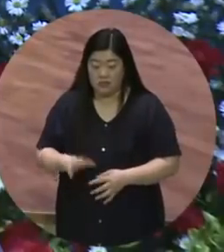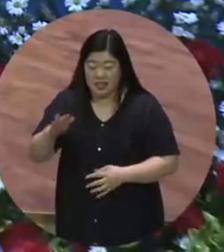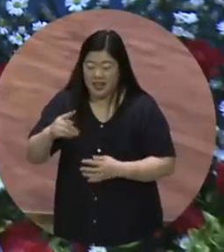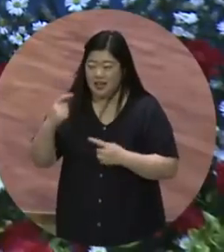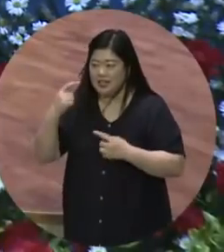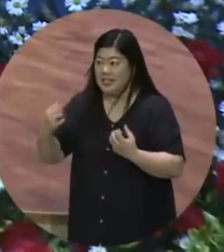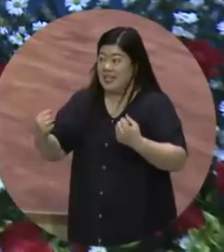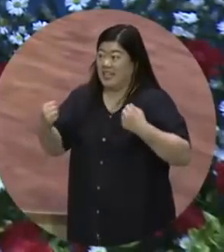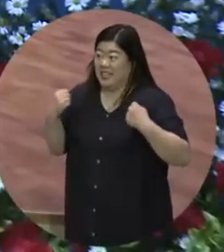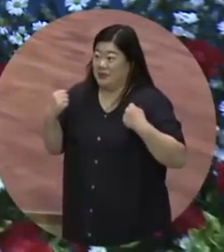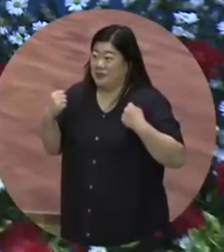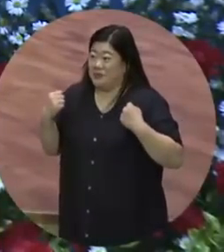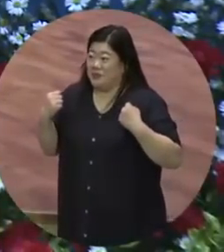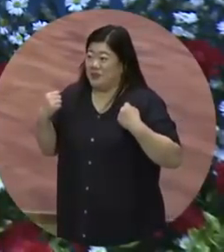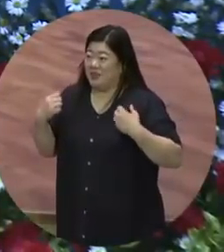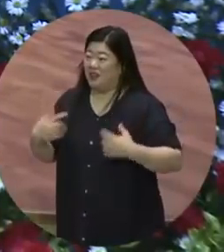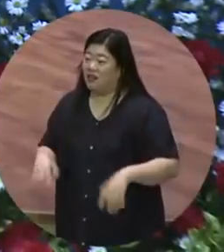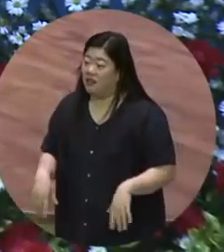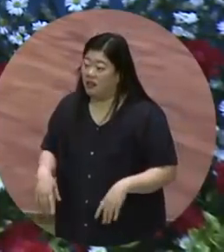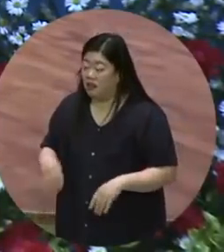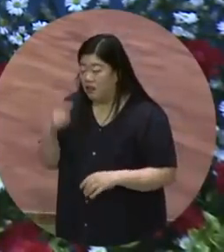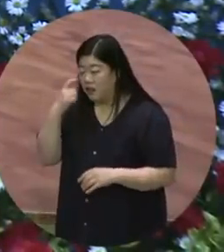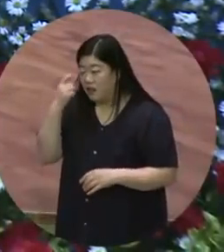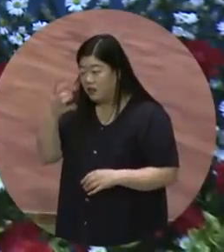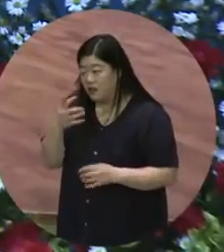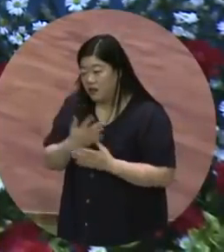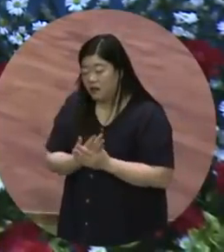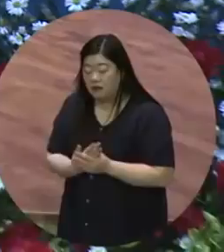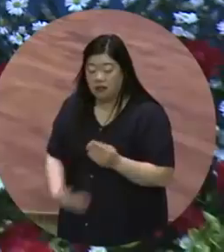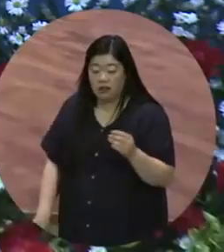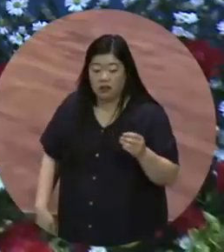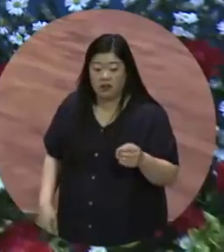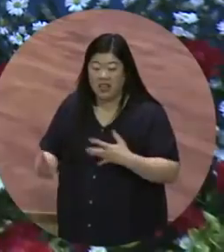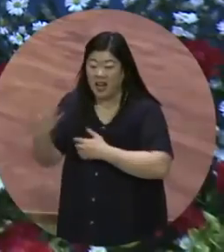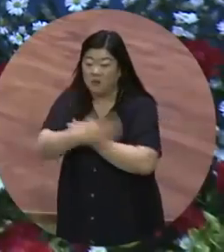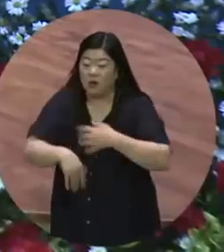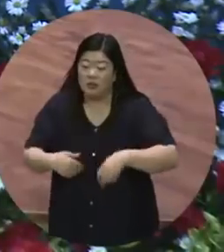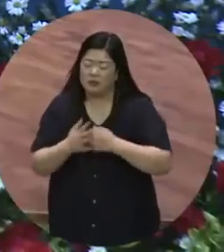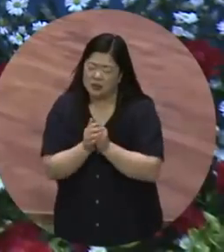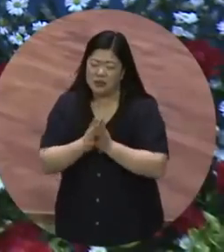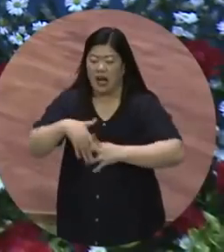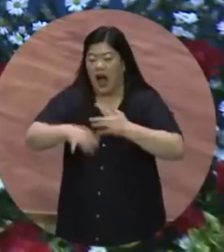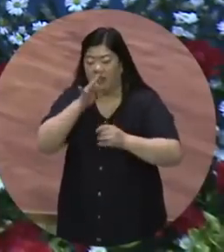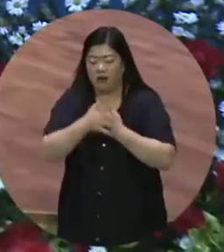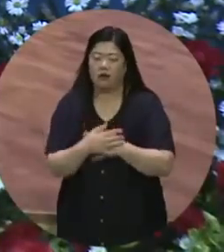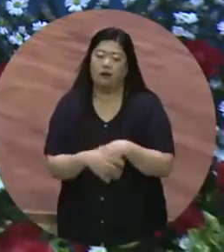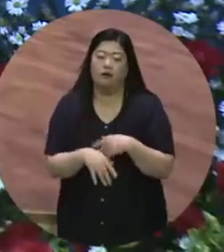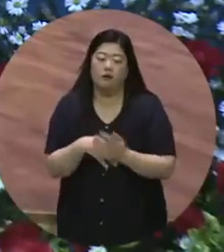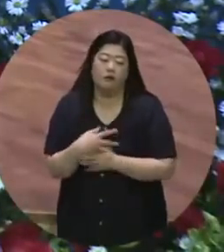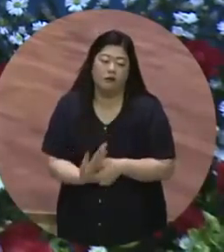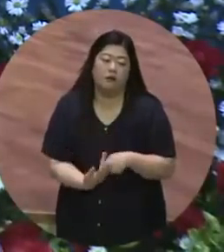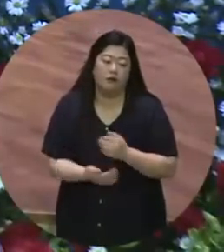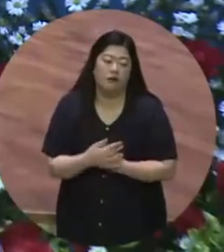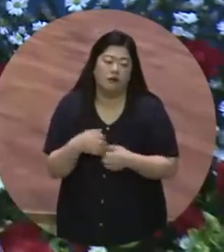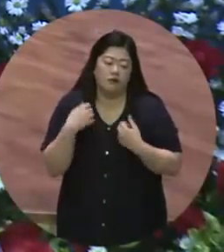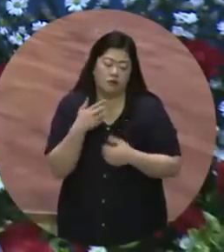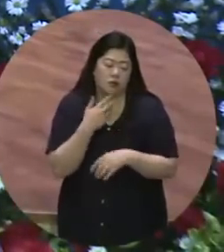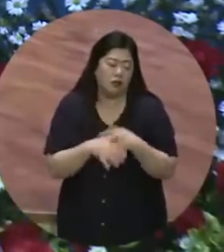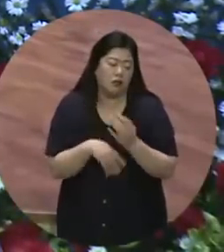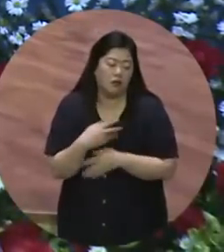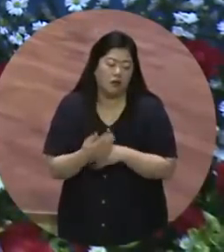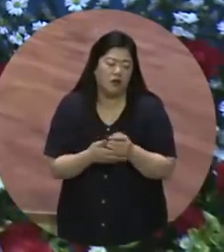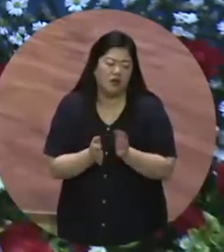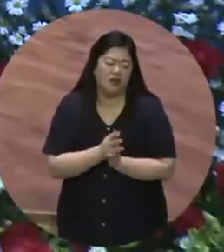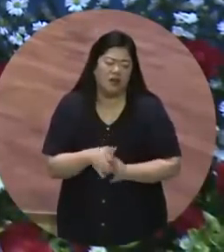영역이 안 돼요. 몸이 피곤하면요. 무슨 기도가 되고 몸이 피곤하면 무슨 영적인 힘 하나도 없어요. 육체가